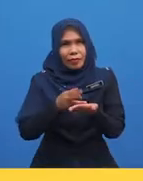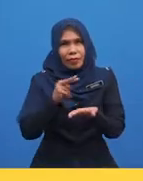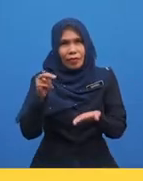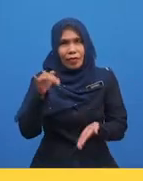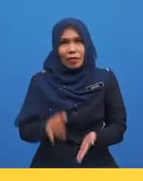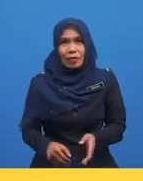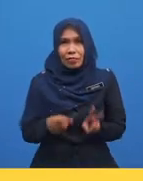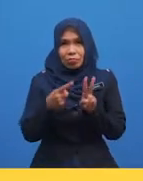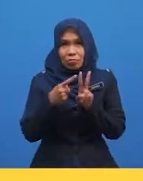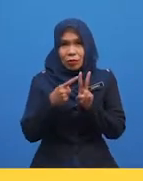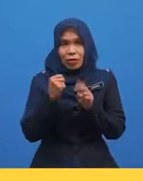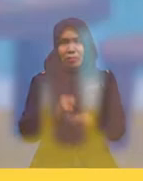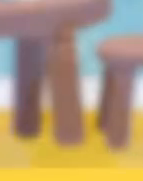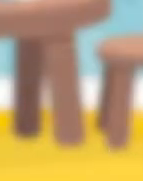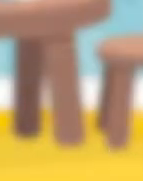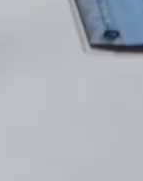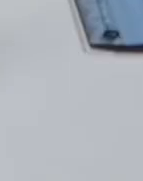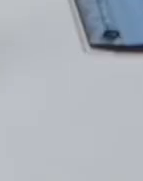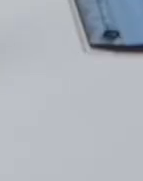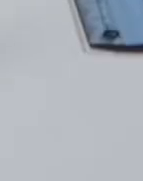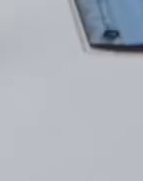Bahagian yang kedua pula.